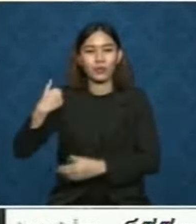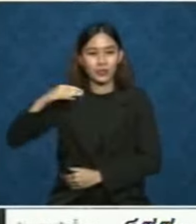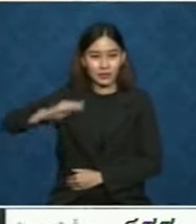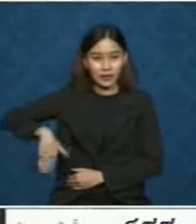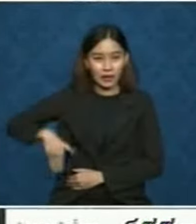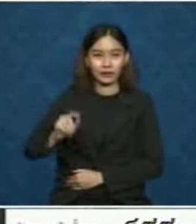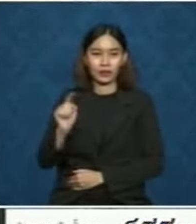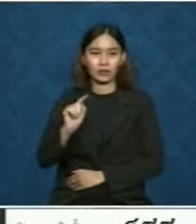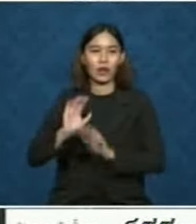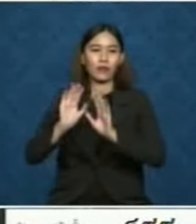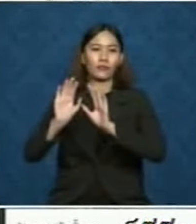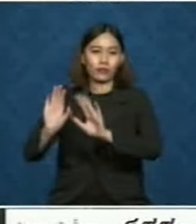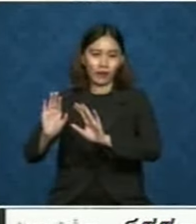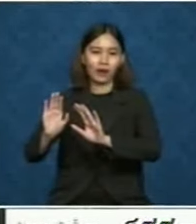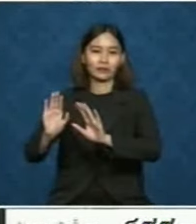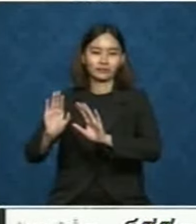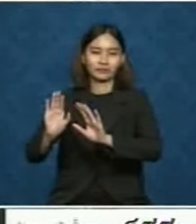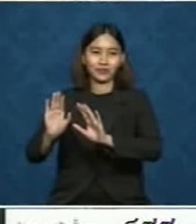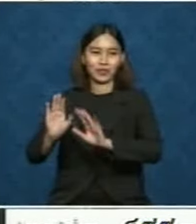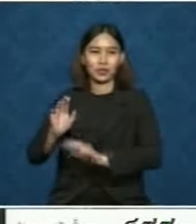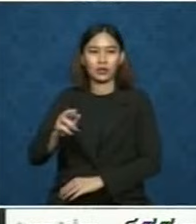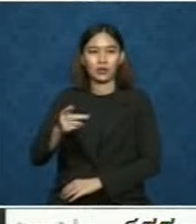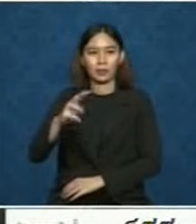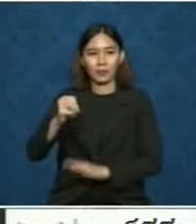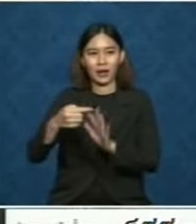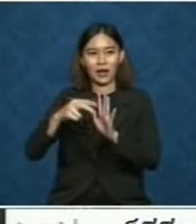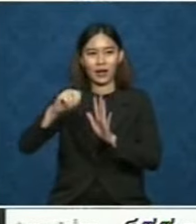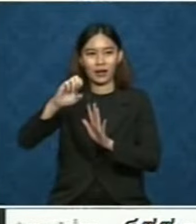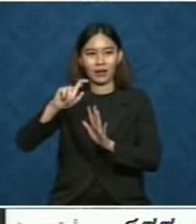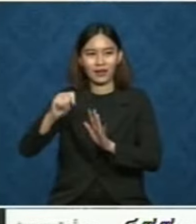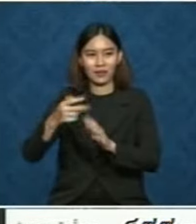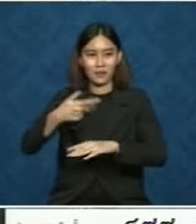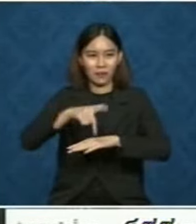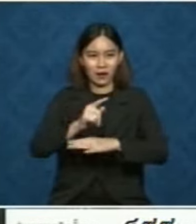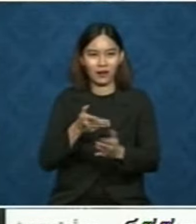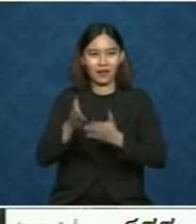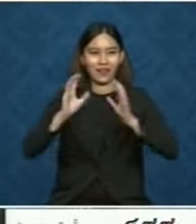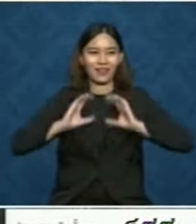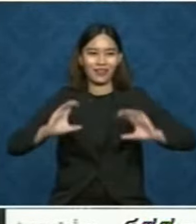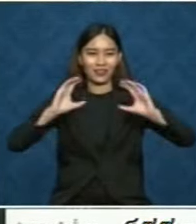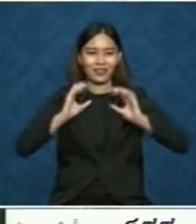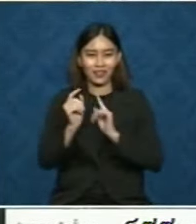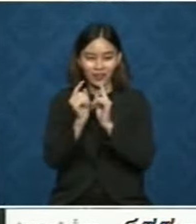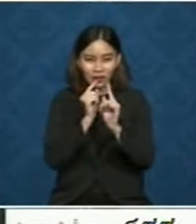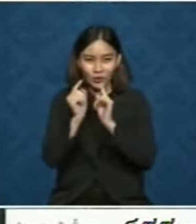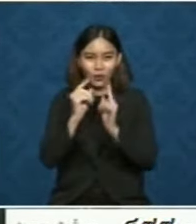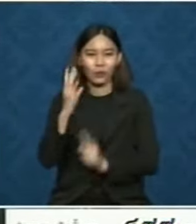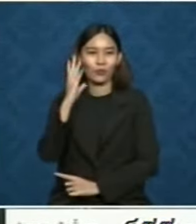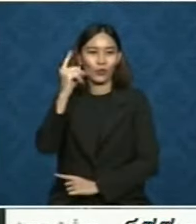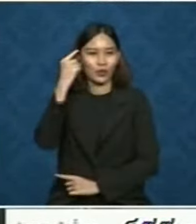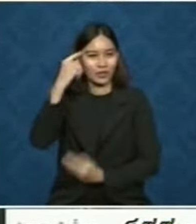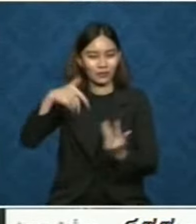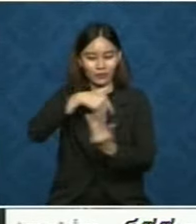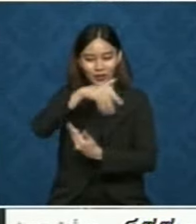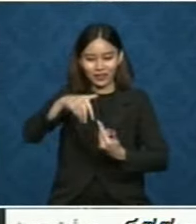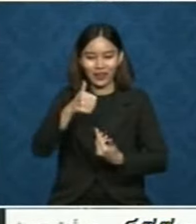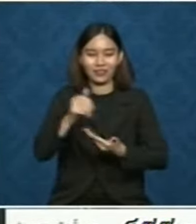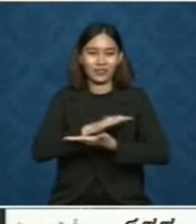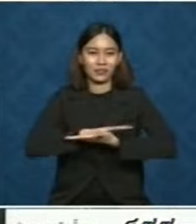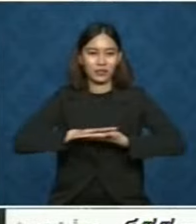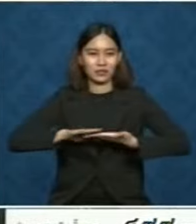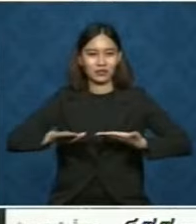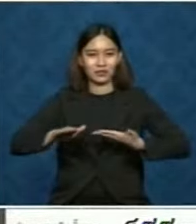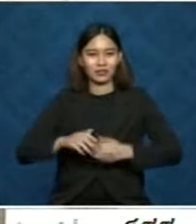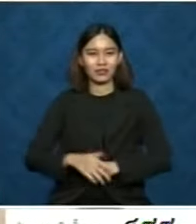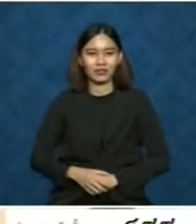ยังไงก็ฝากเอ่อครูมานิดนะครับท่านประธานวิปรัฐบาลตัวจริงนะฮะให้ช่วยประสานงานแล้วแล้วพรุ่งนี้คงบรรยากาศคงจะราบรื่นครับขอบพระคุณครับท่าน